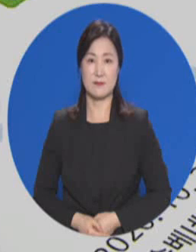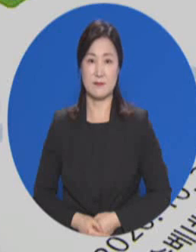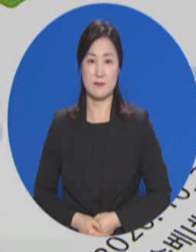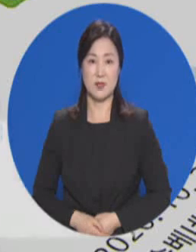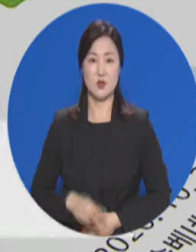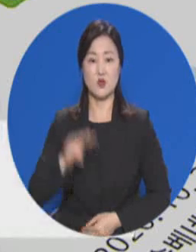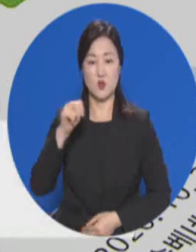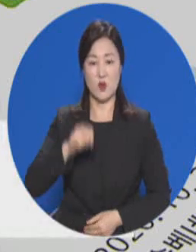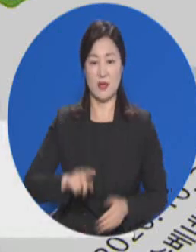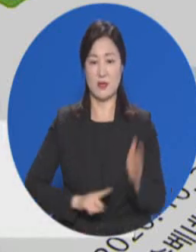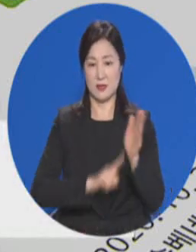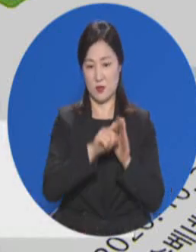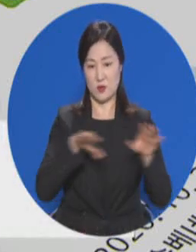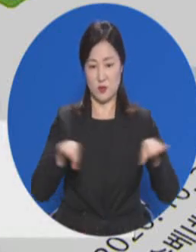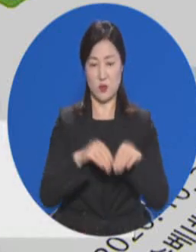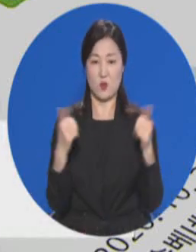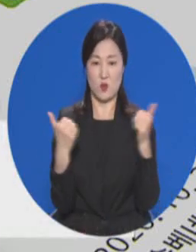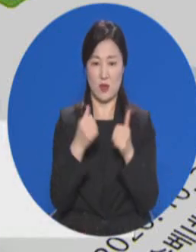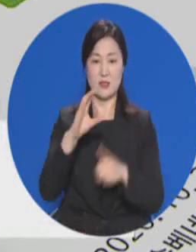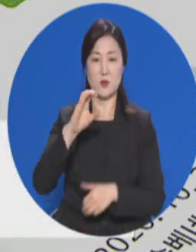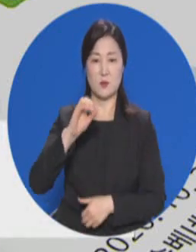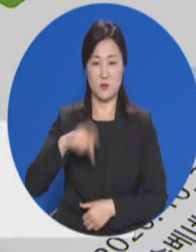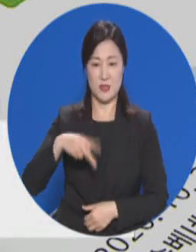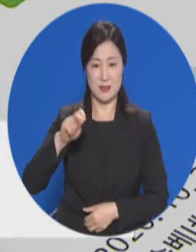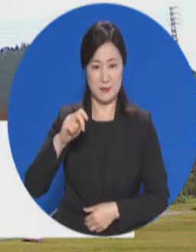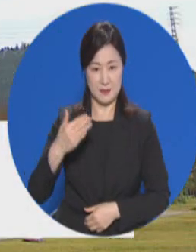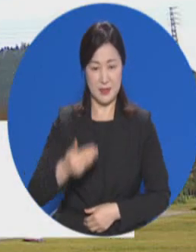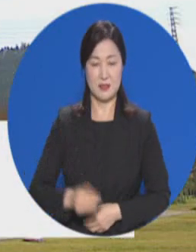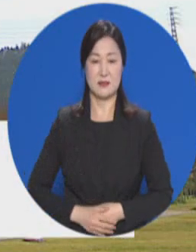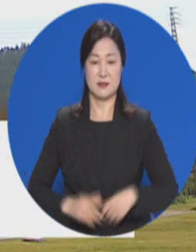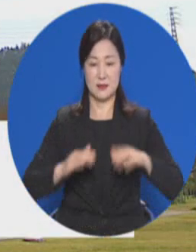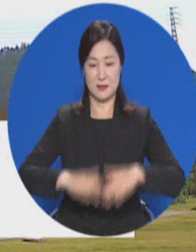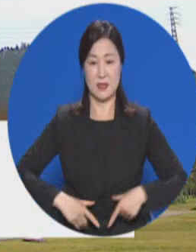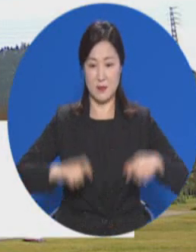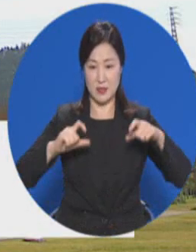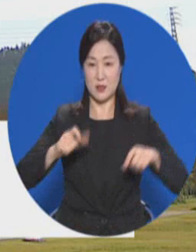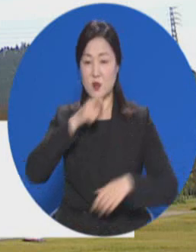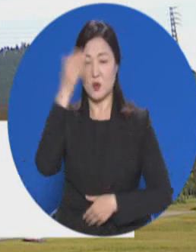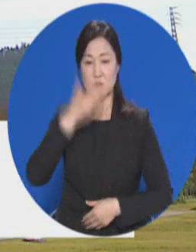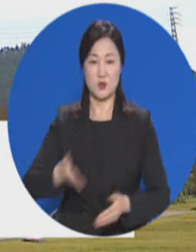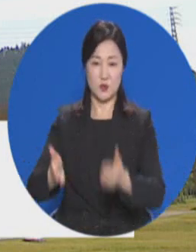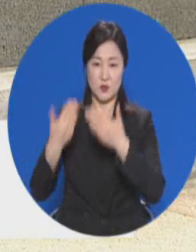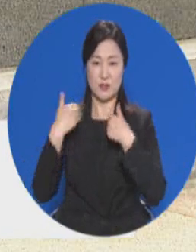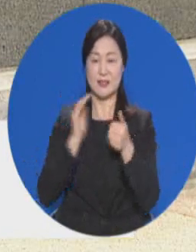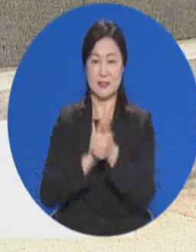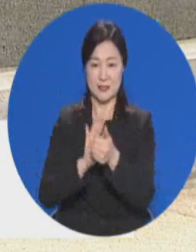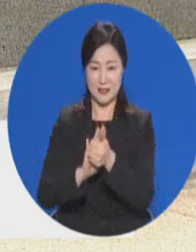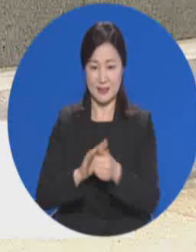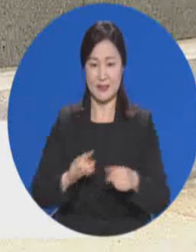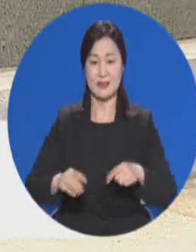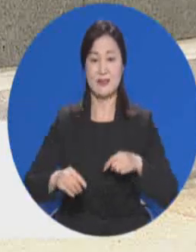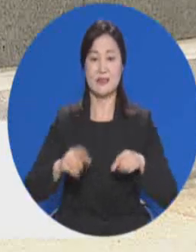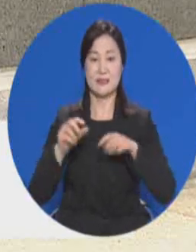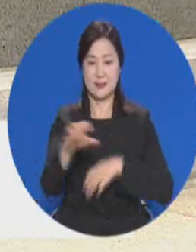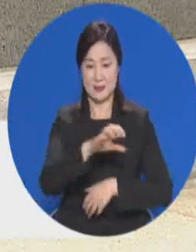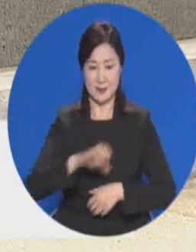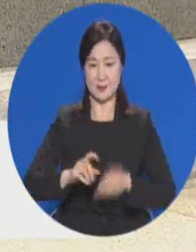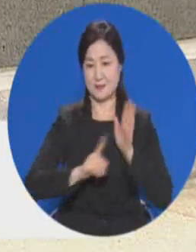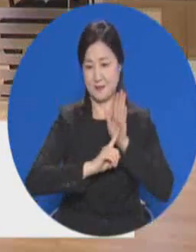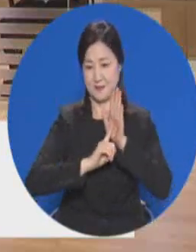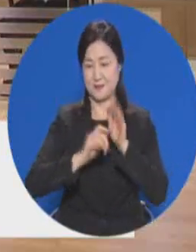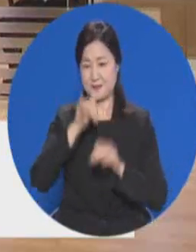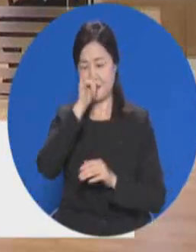유엔 기후변화협약 당사국 총회 COP28에 남해안 남중권 여수 유치를 지지하는 시, 도의 지지 성명이 잇따르고